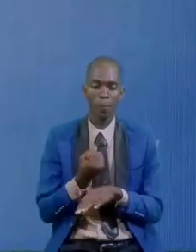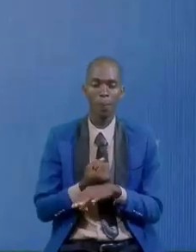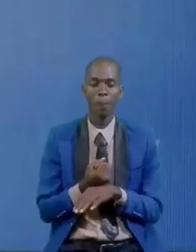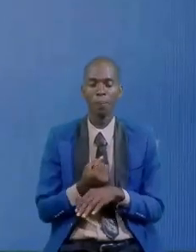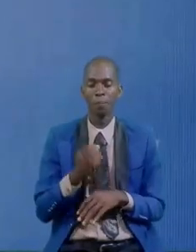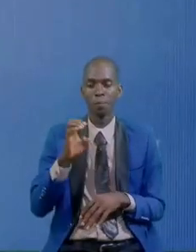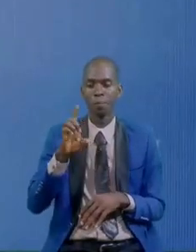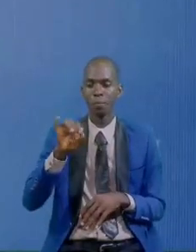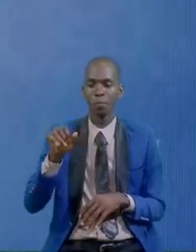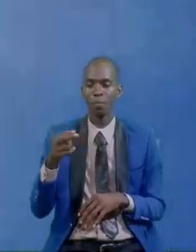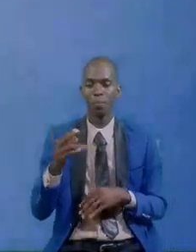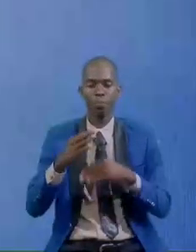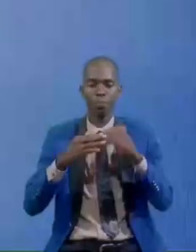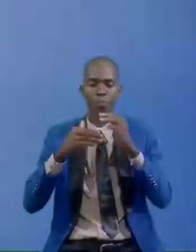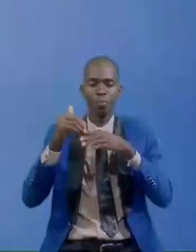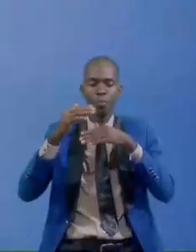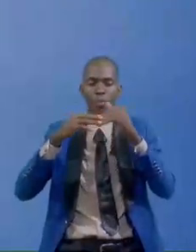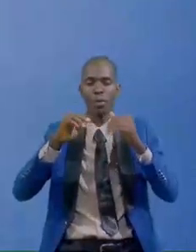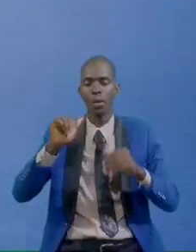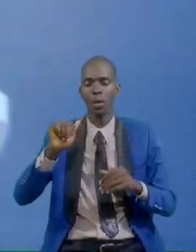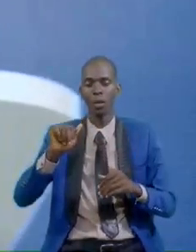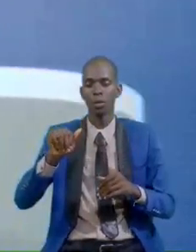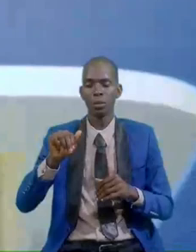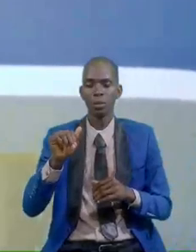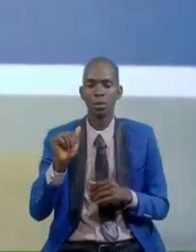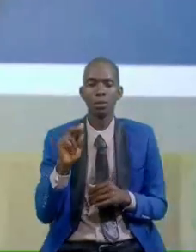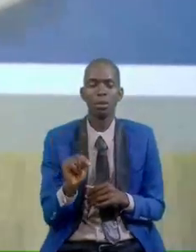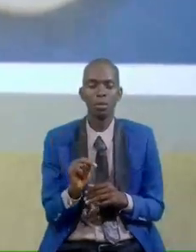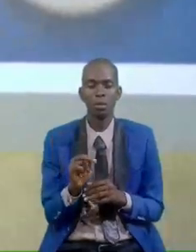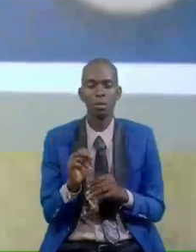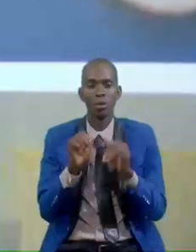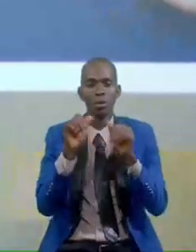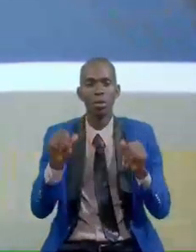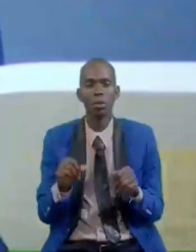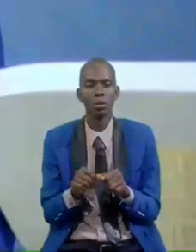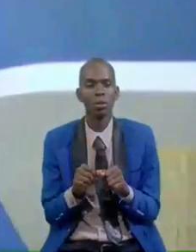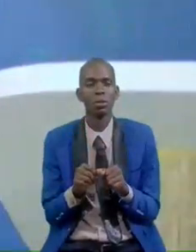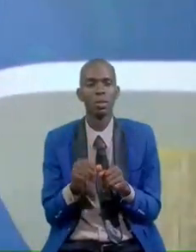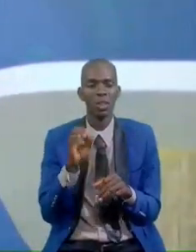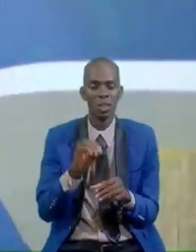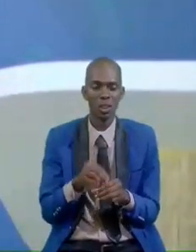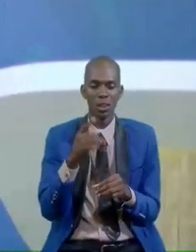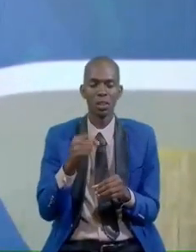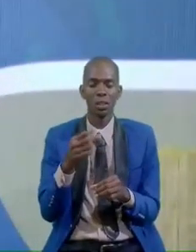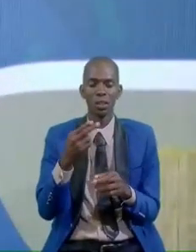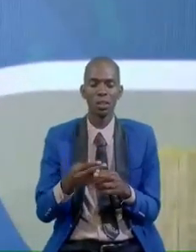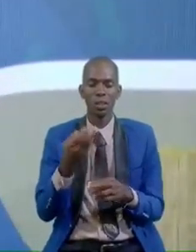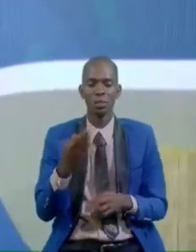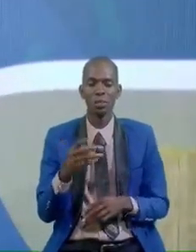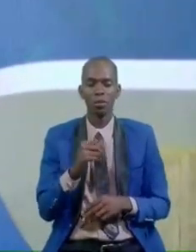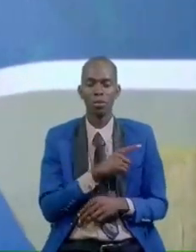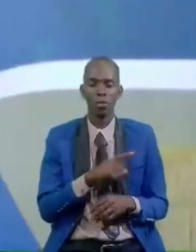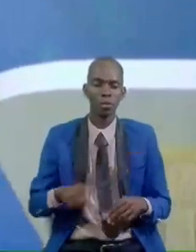pierres un autel au nom de l'Éternel. Pas au nom